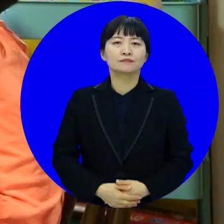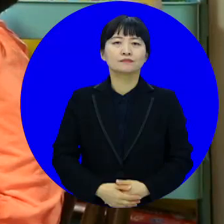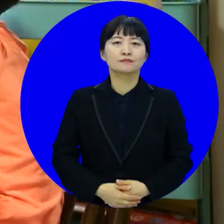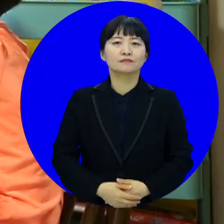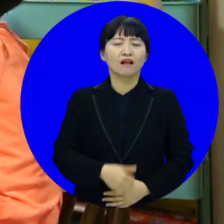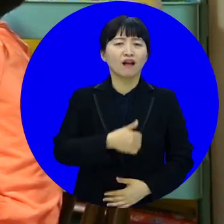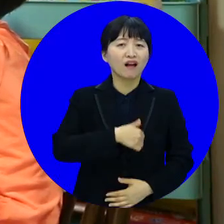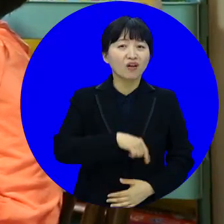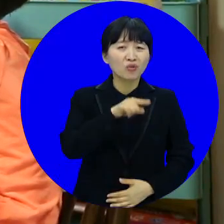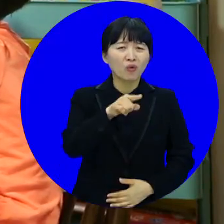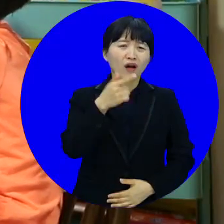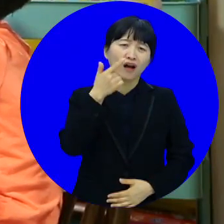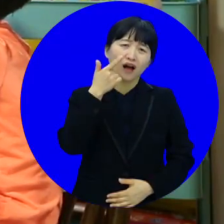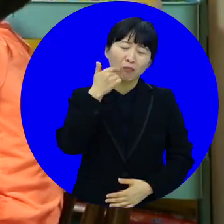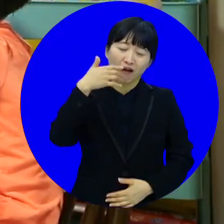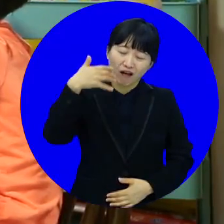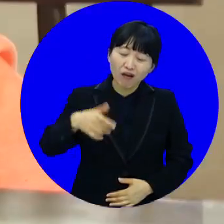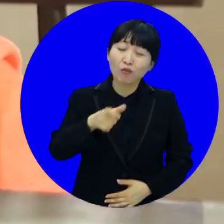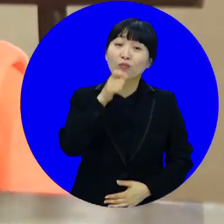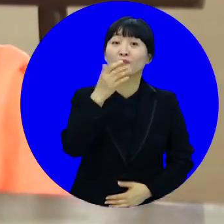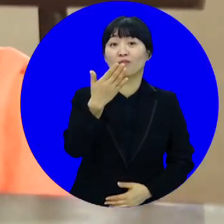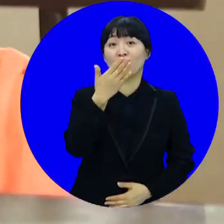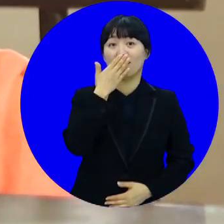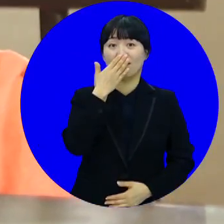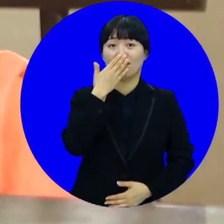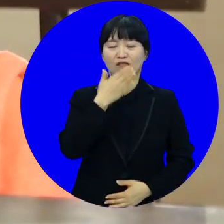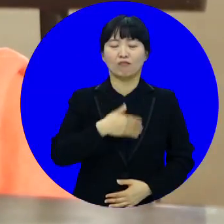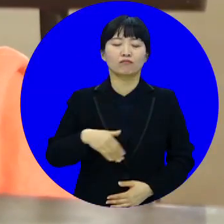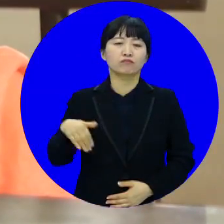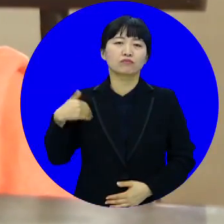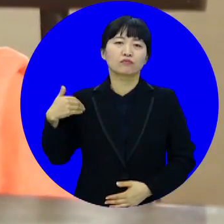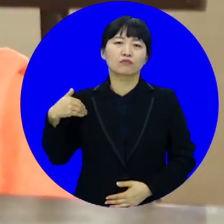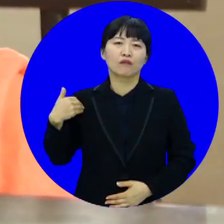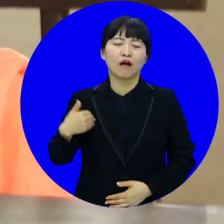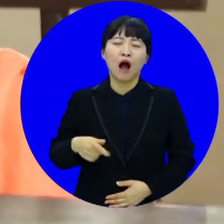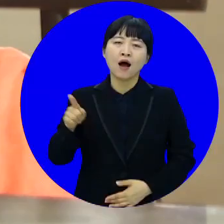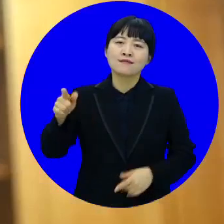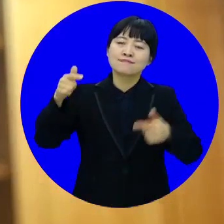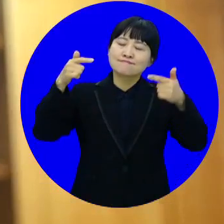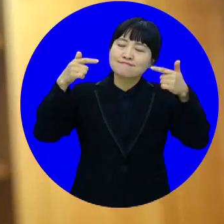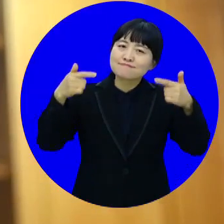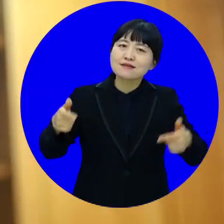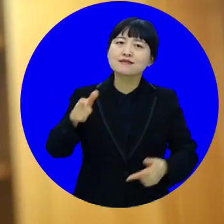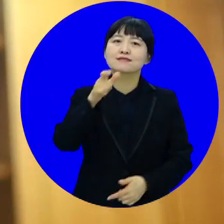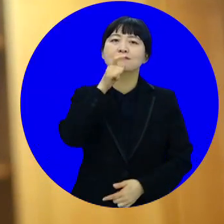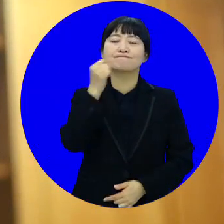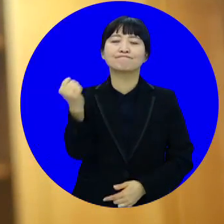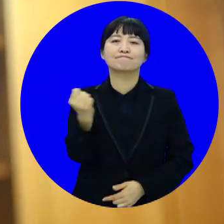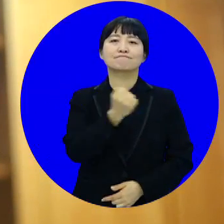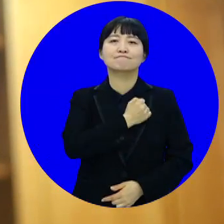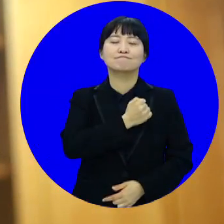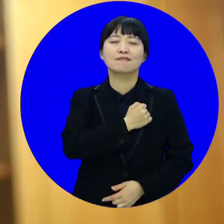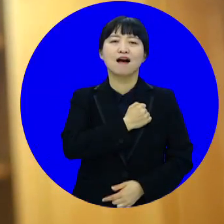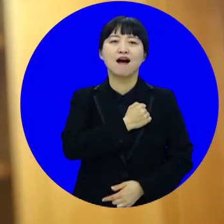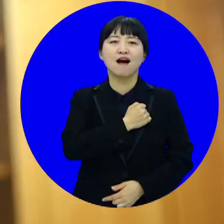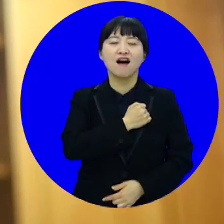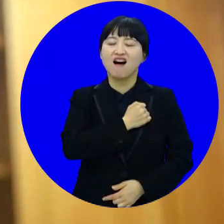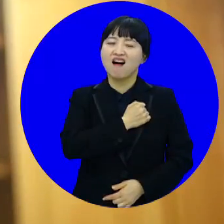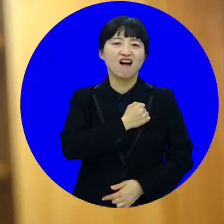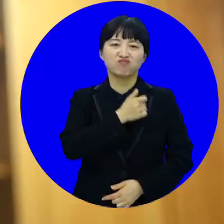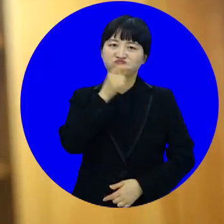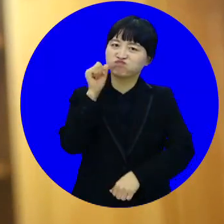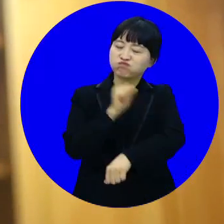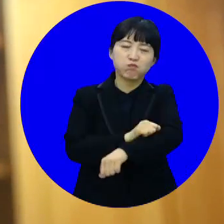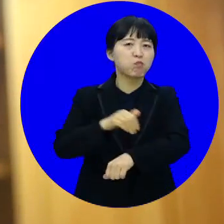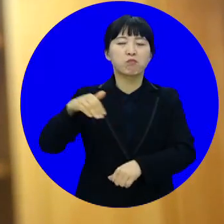진우야, 너희 아빠 아직도 술 먹디? 몰라. 아휴, 그 인간 맨날 술 먹고 내 속을 그렇게